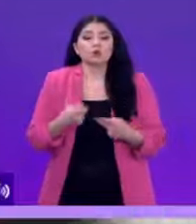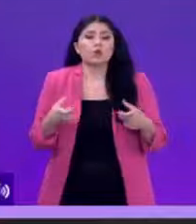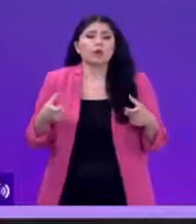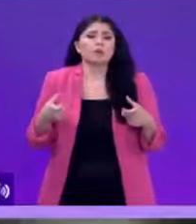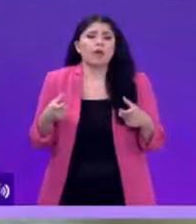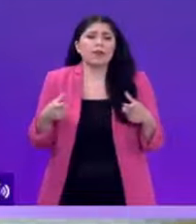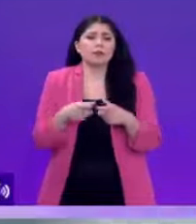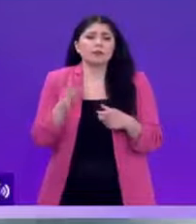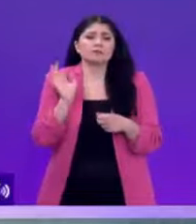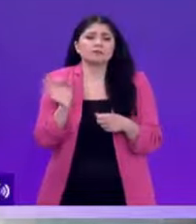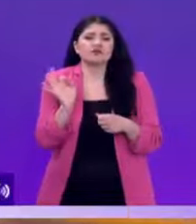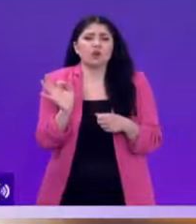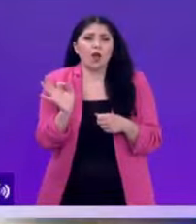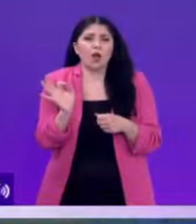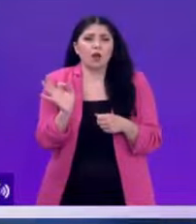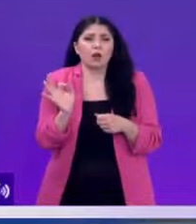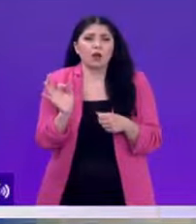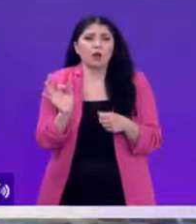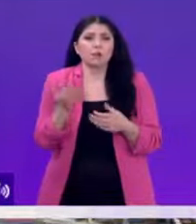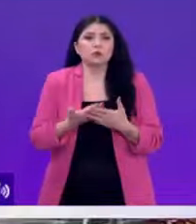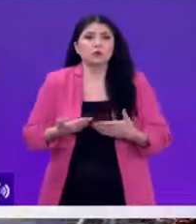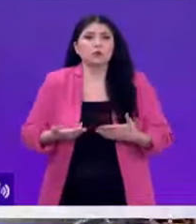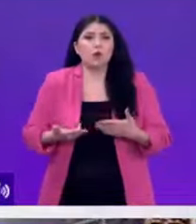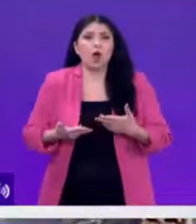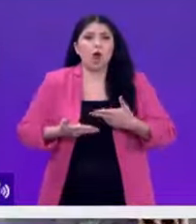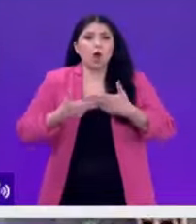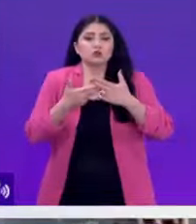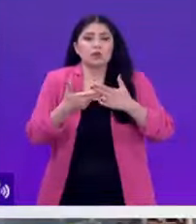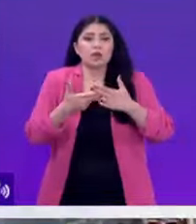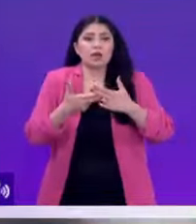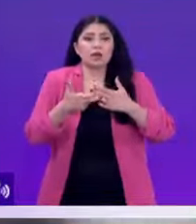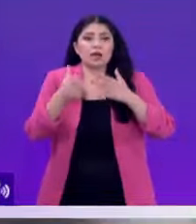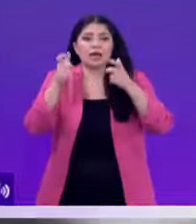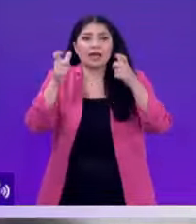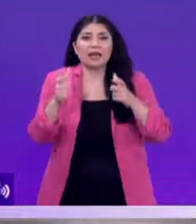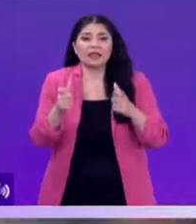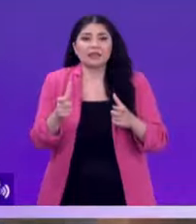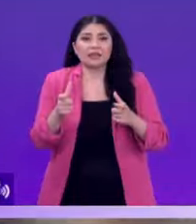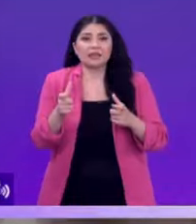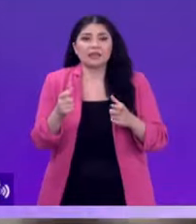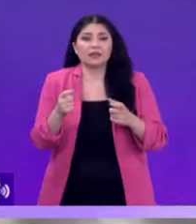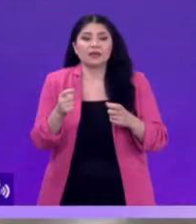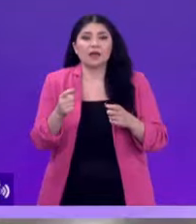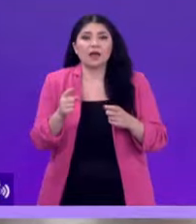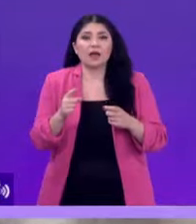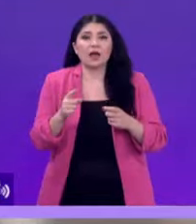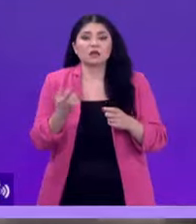speciale în așa fel încât să susțină părți din clădire? și să nu fie în pericol?